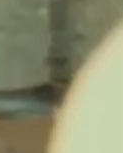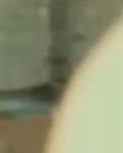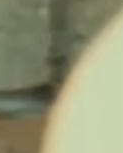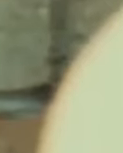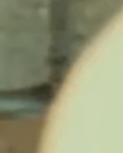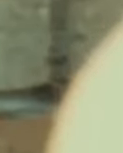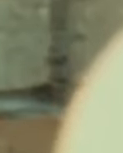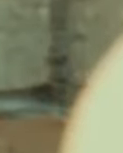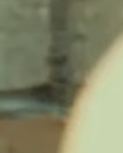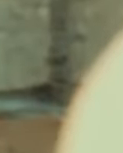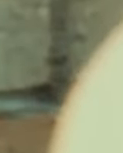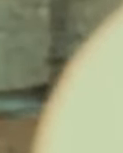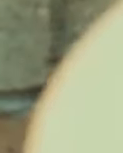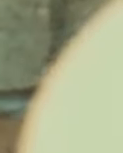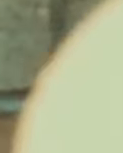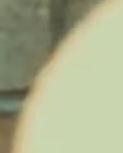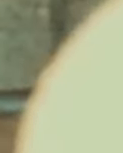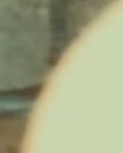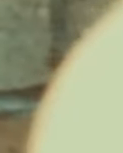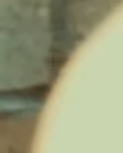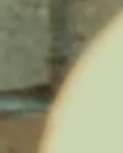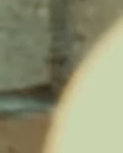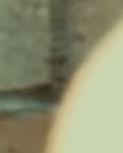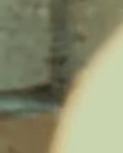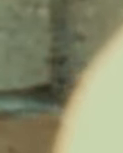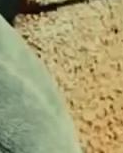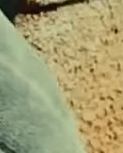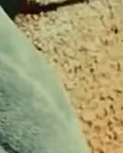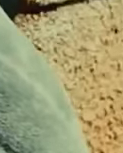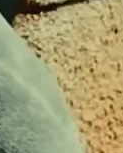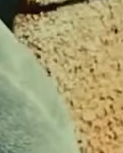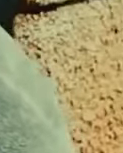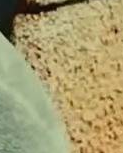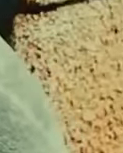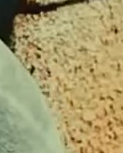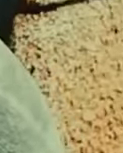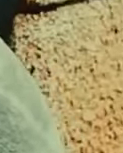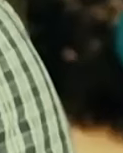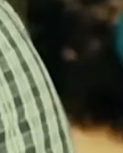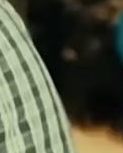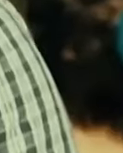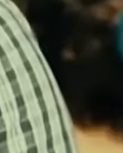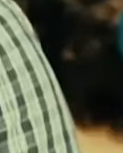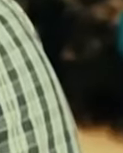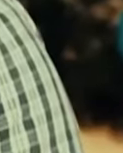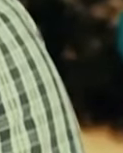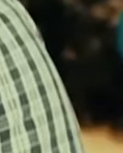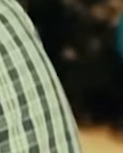abo unkhombise sipho lahlanyela lapha kuwe musi sihamba nekutehlisa